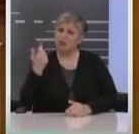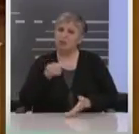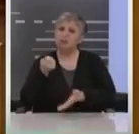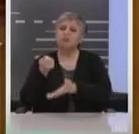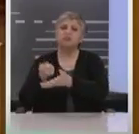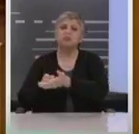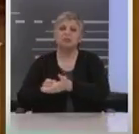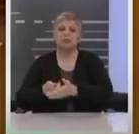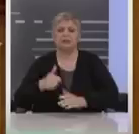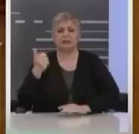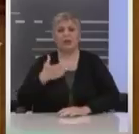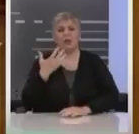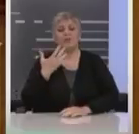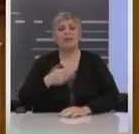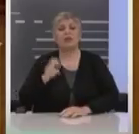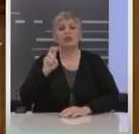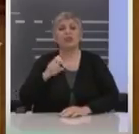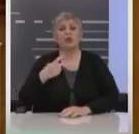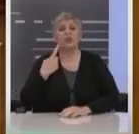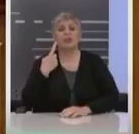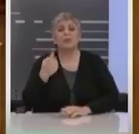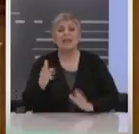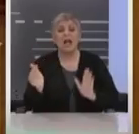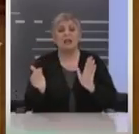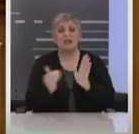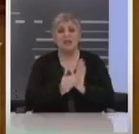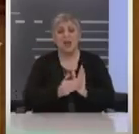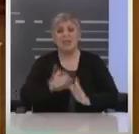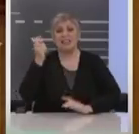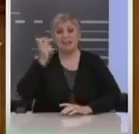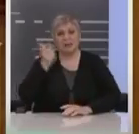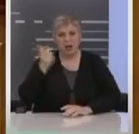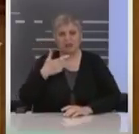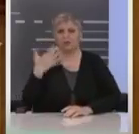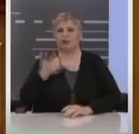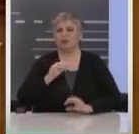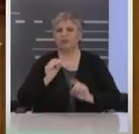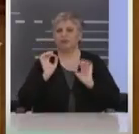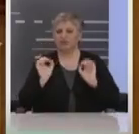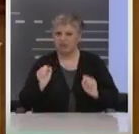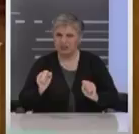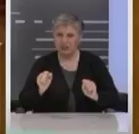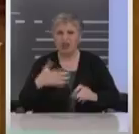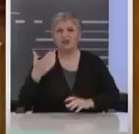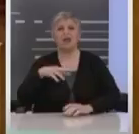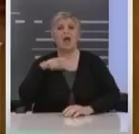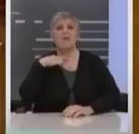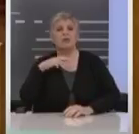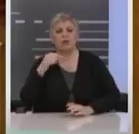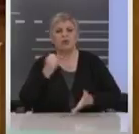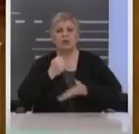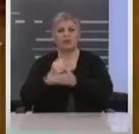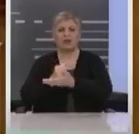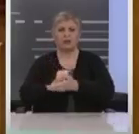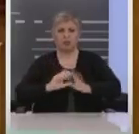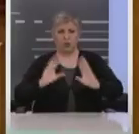521.000 συντάξεων, κύριων, επικουρικών και εφάπαξ, αλλά και για πρώτη φορά μειώνεται το στόκ